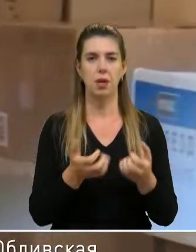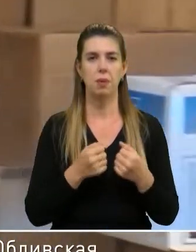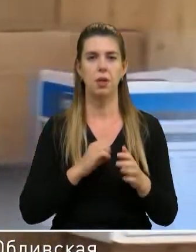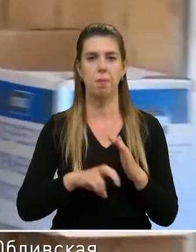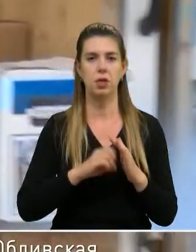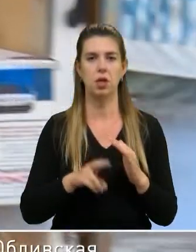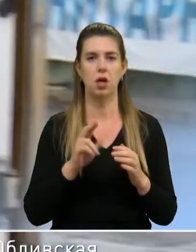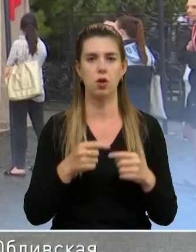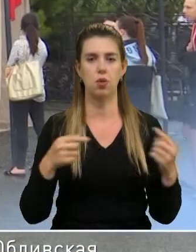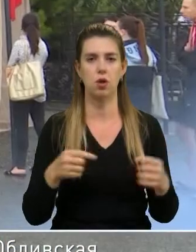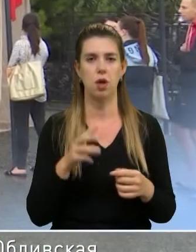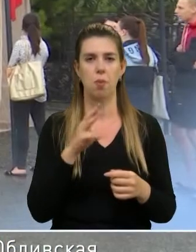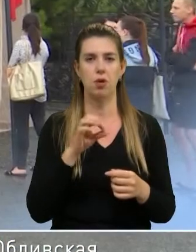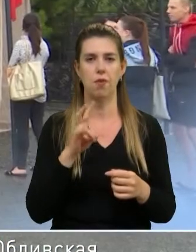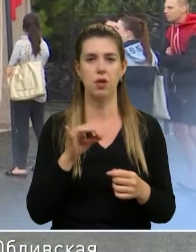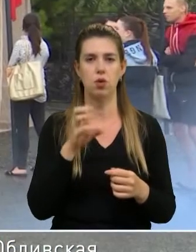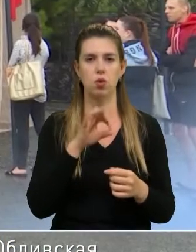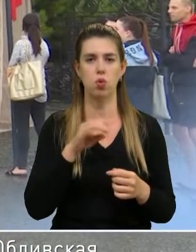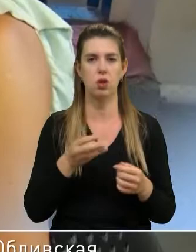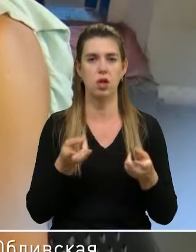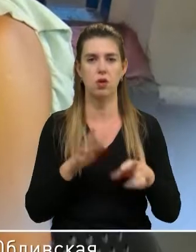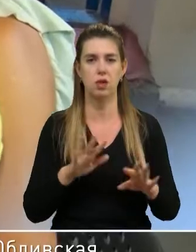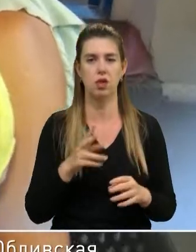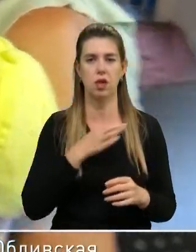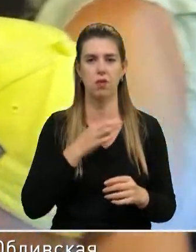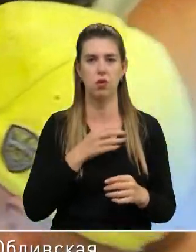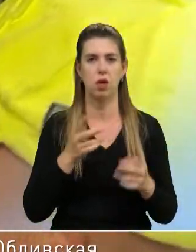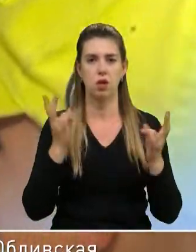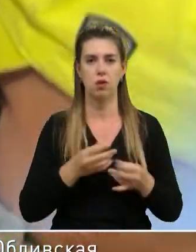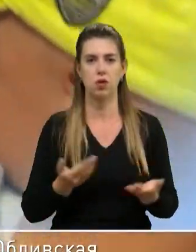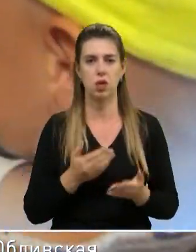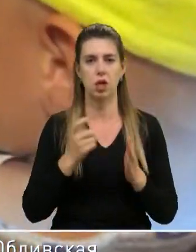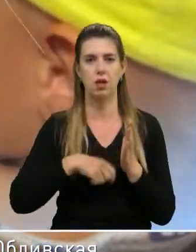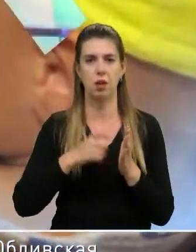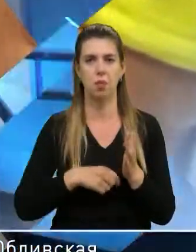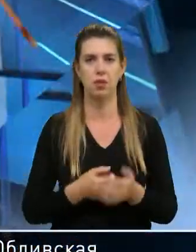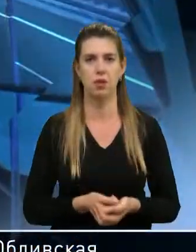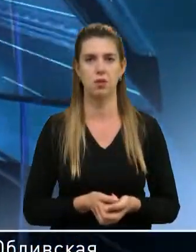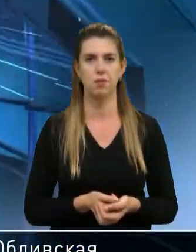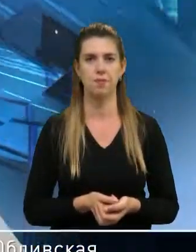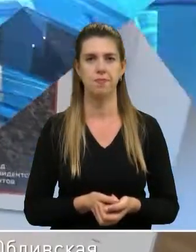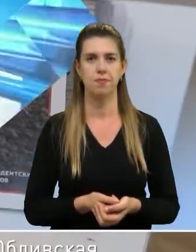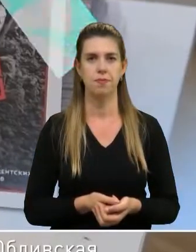как никто другой. Молдаване и Сургута не остались равнодушными к трагедии жителей Донбасса.